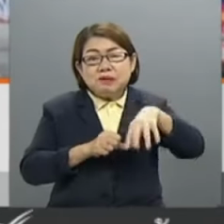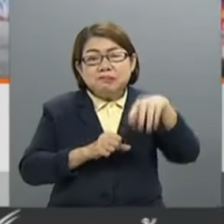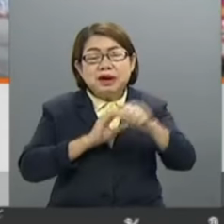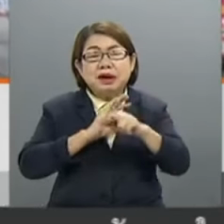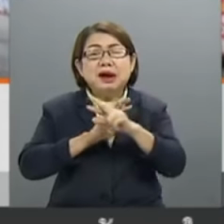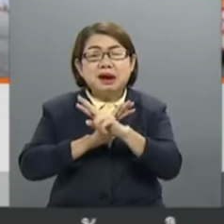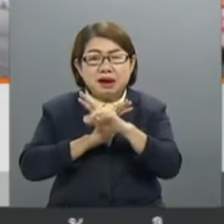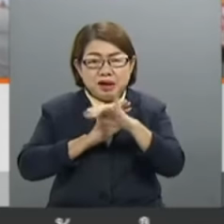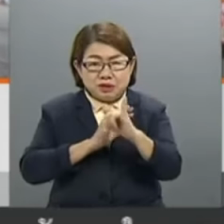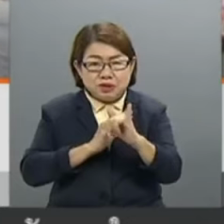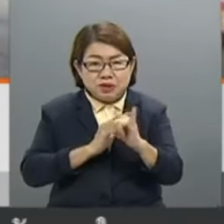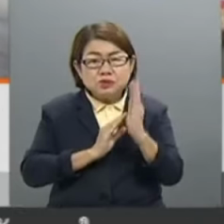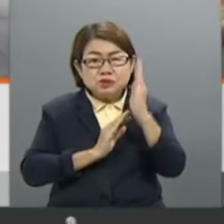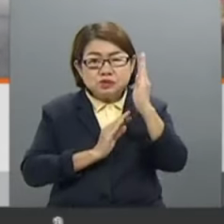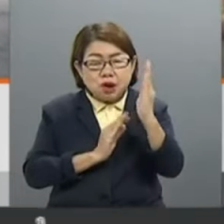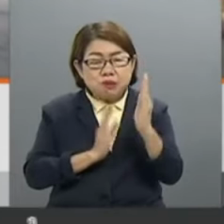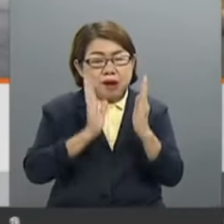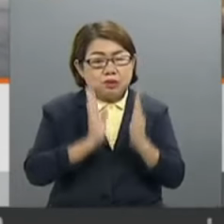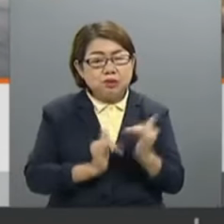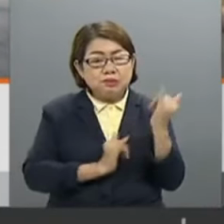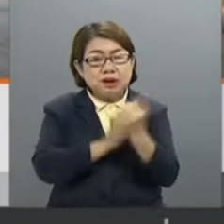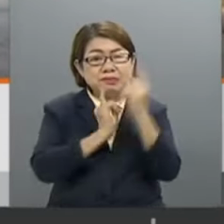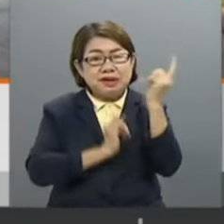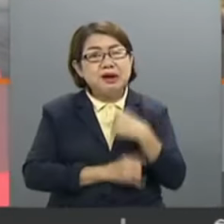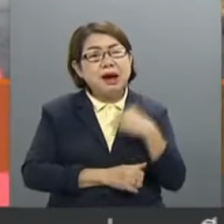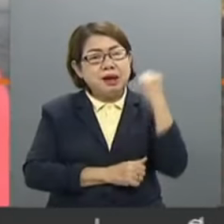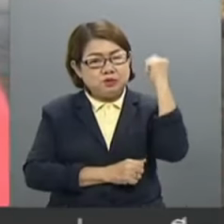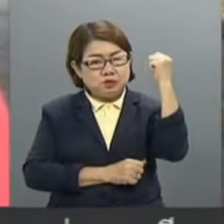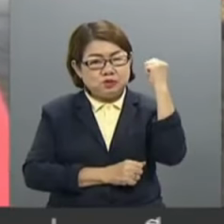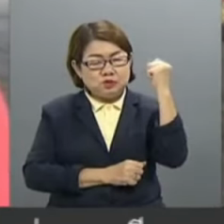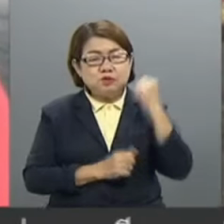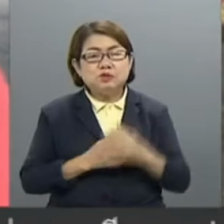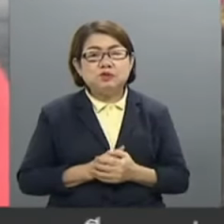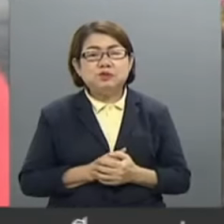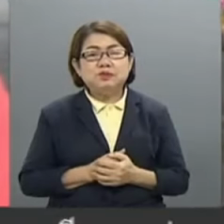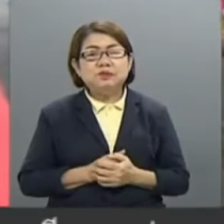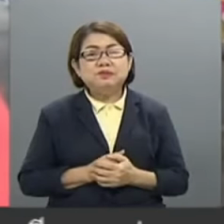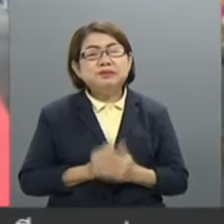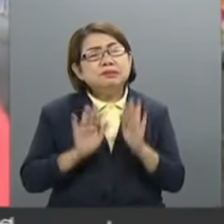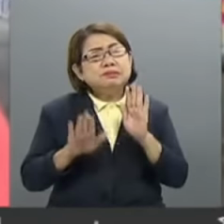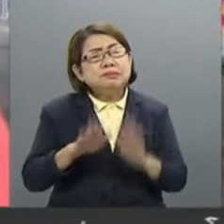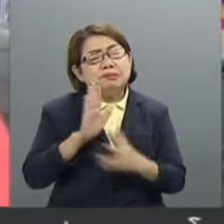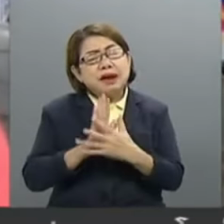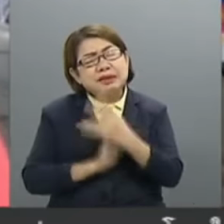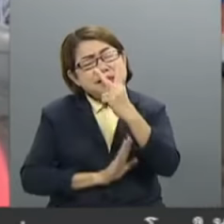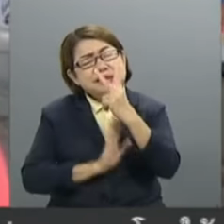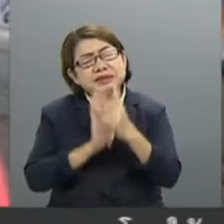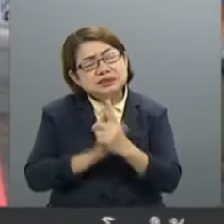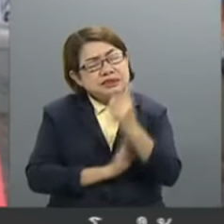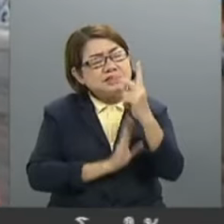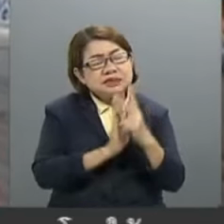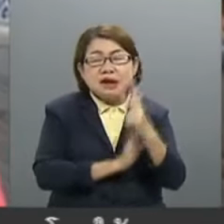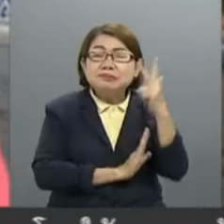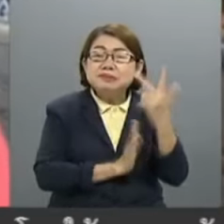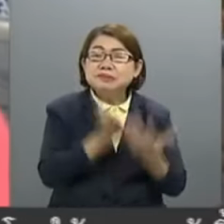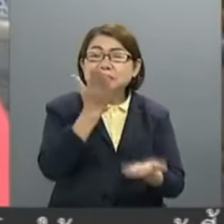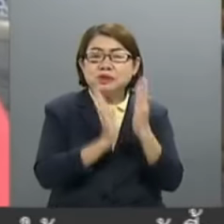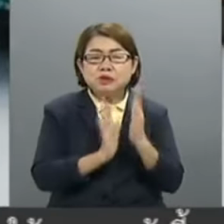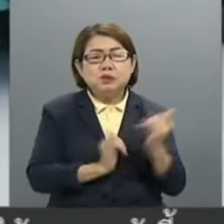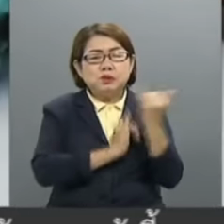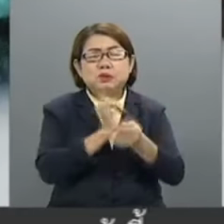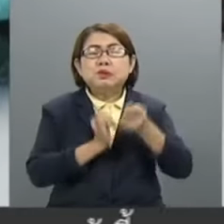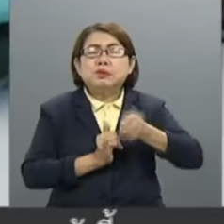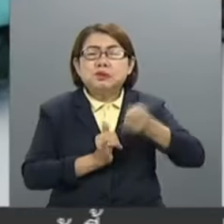าก็สู้ๆอีกไม่หนึ่งสองสามสัปดาห์ก็จะมีนักท่องเที่ยวเหมือนเดิมแล้ว